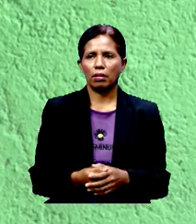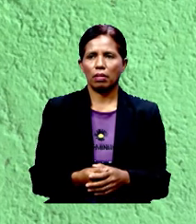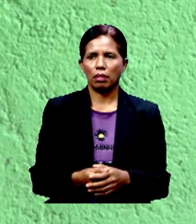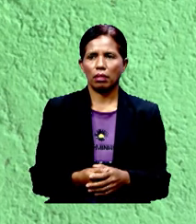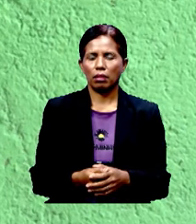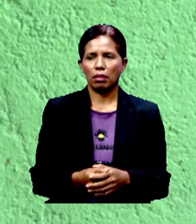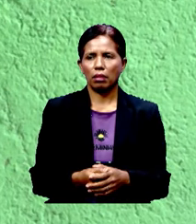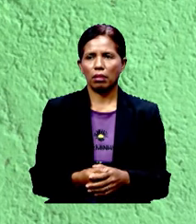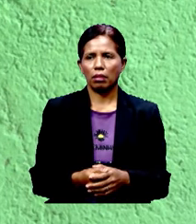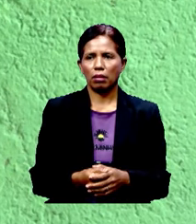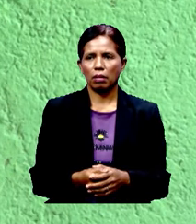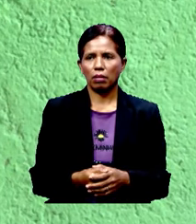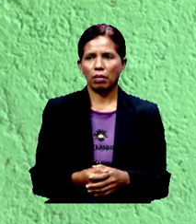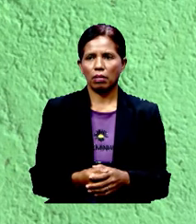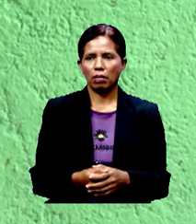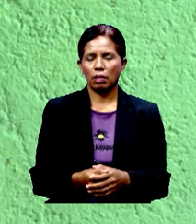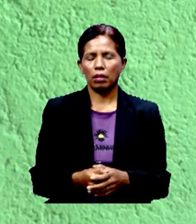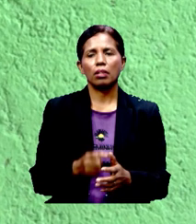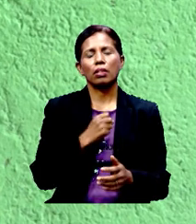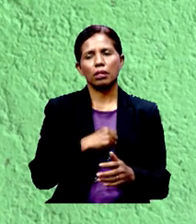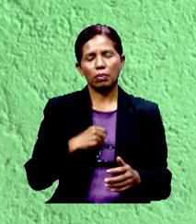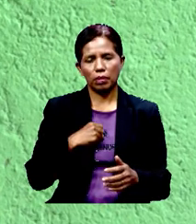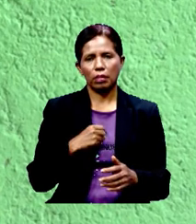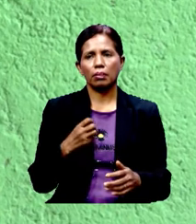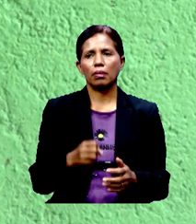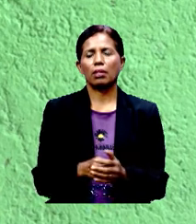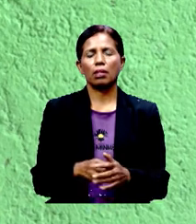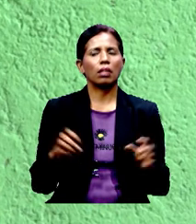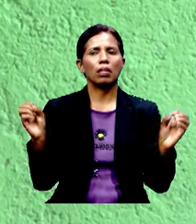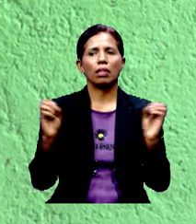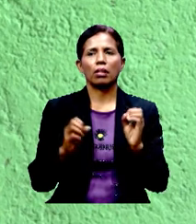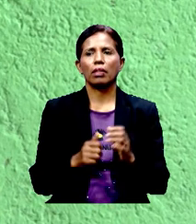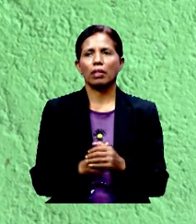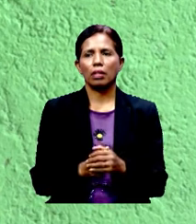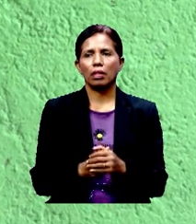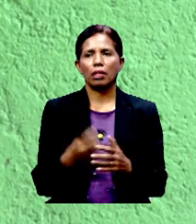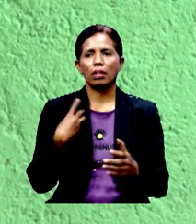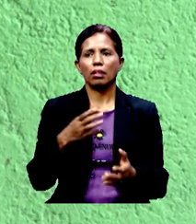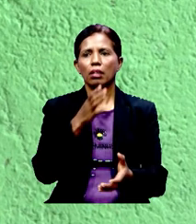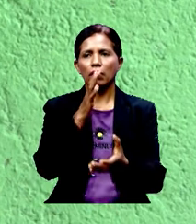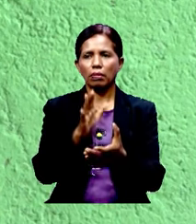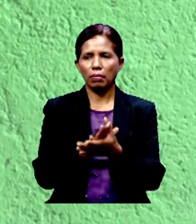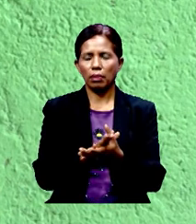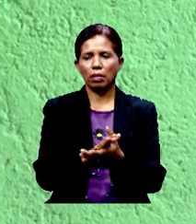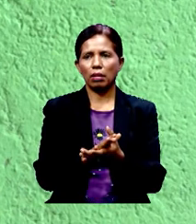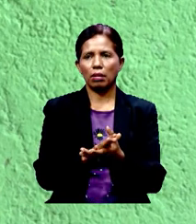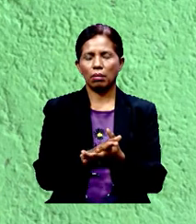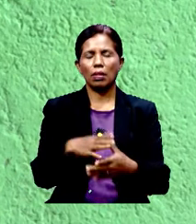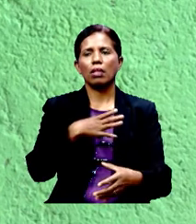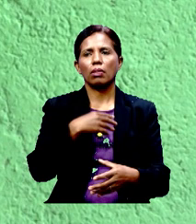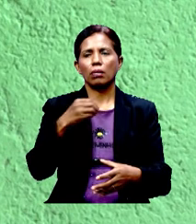Laos now. Oh, di school ba buwan sir, Laos niyan ba? Itne fin sir, bakwesti itne inan sir, bakwesta falim